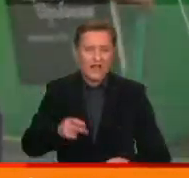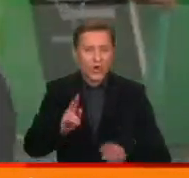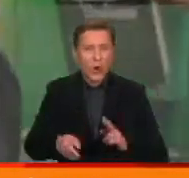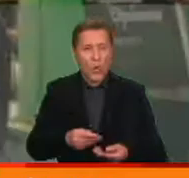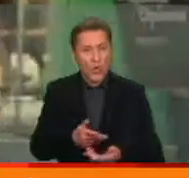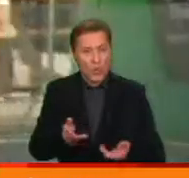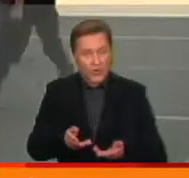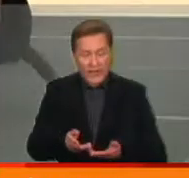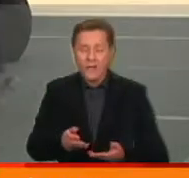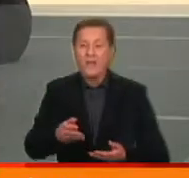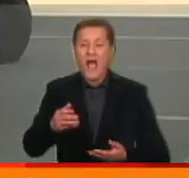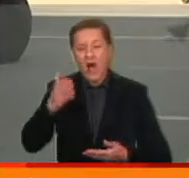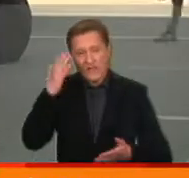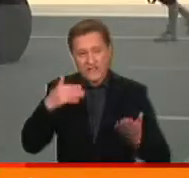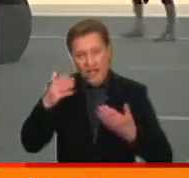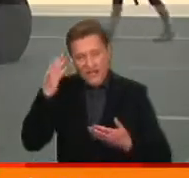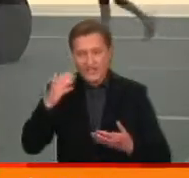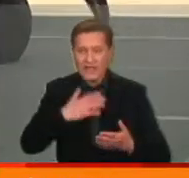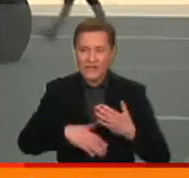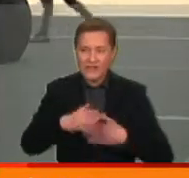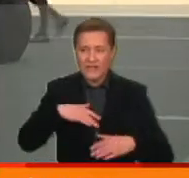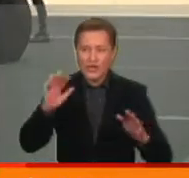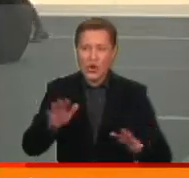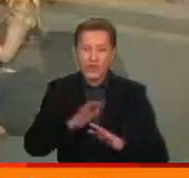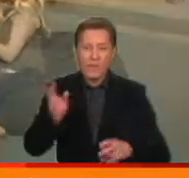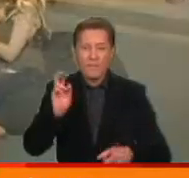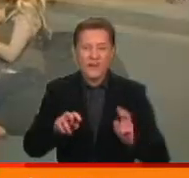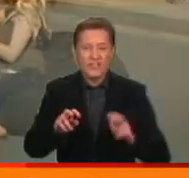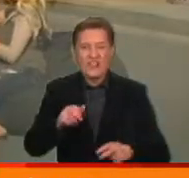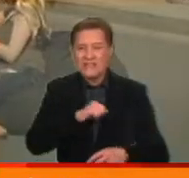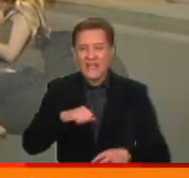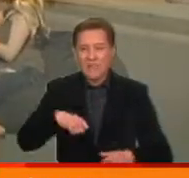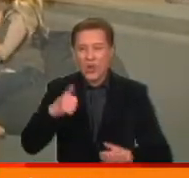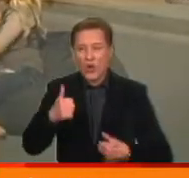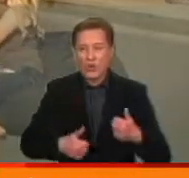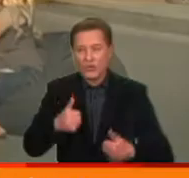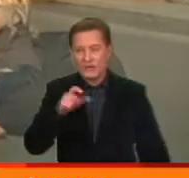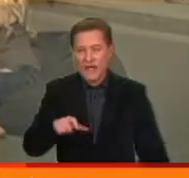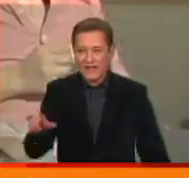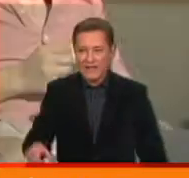кухні. Розважитись у фан-зоні та насолодитися концертом прийшли і самі конкурсанти.